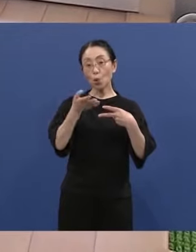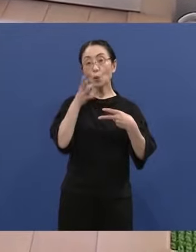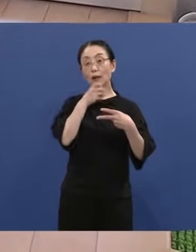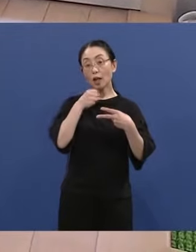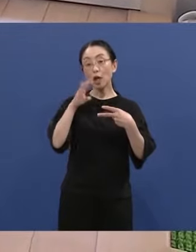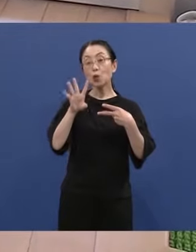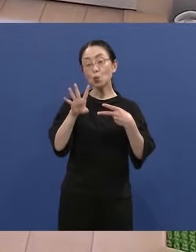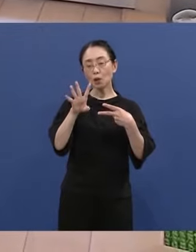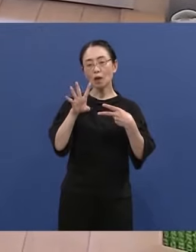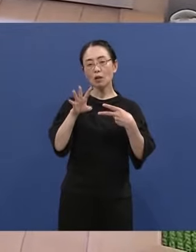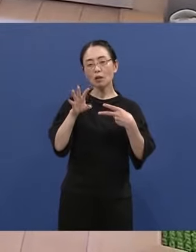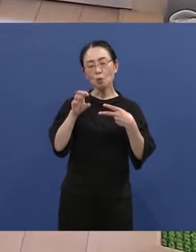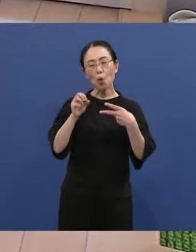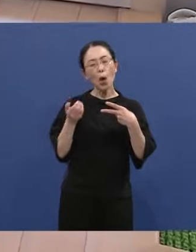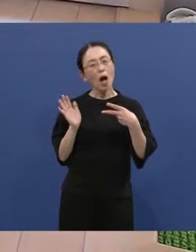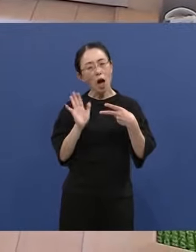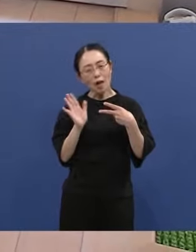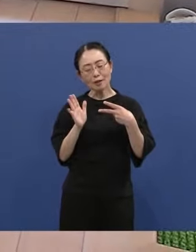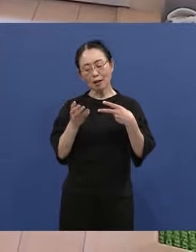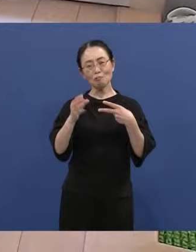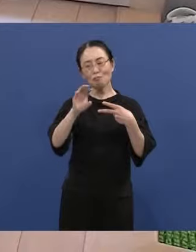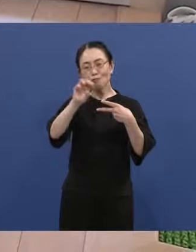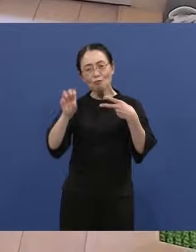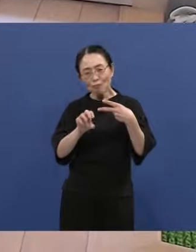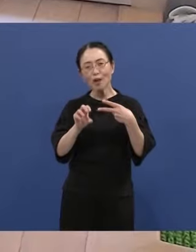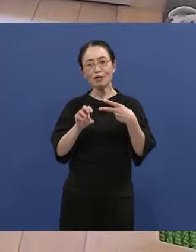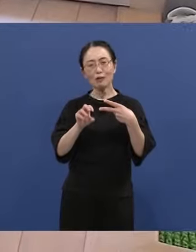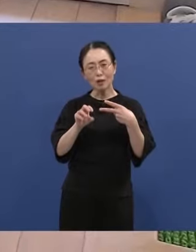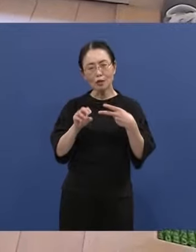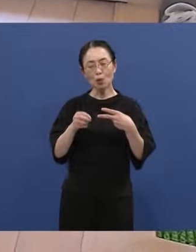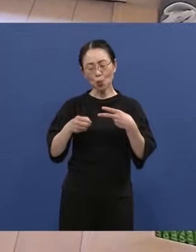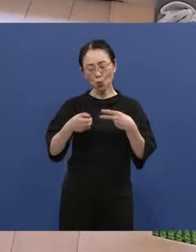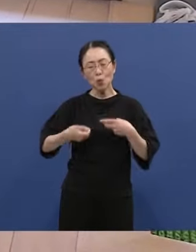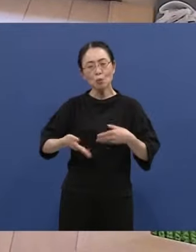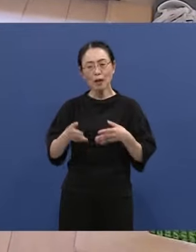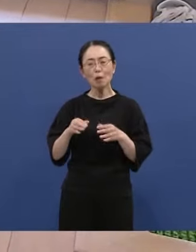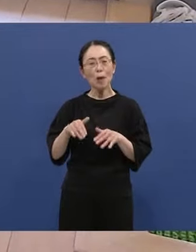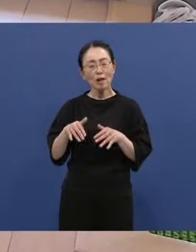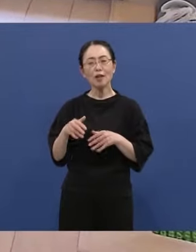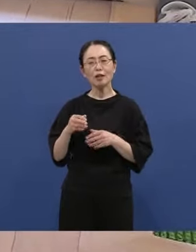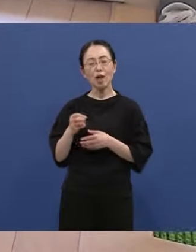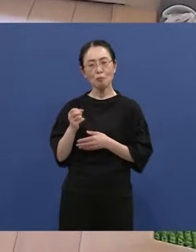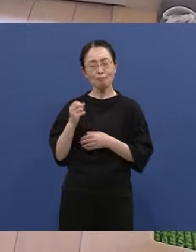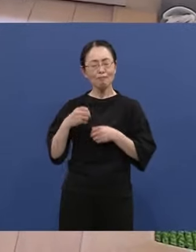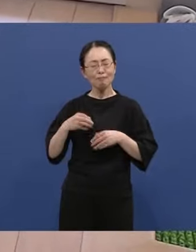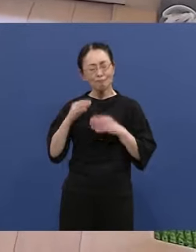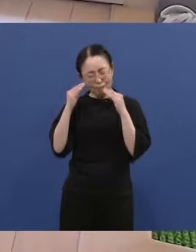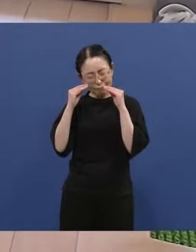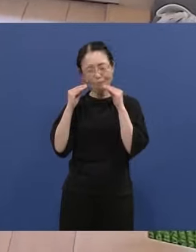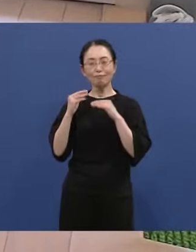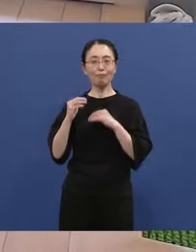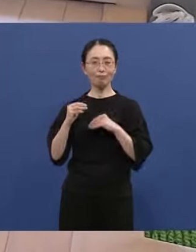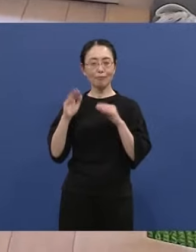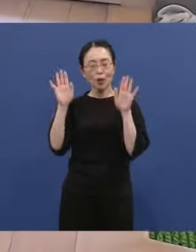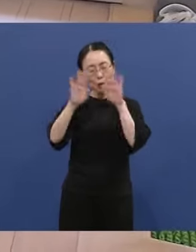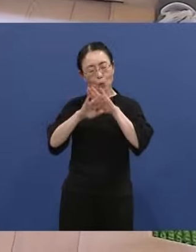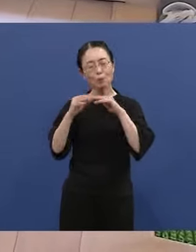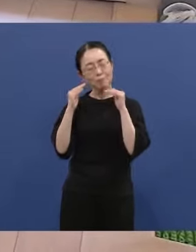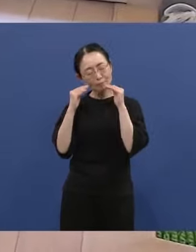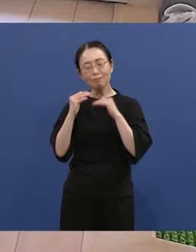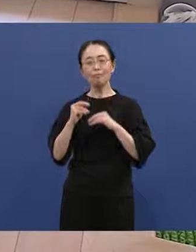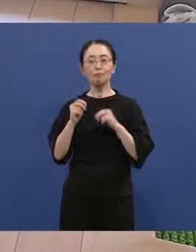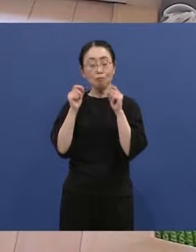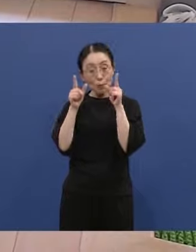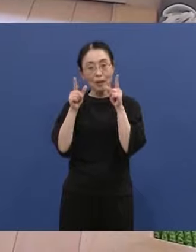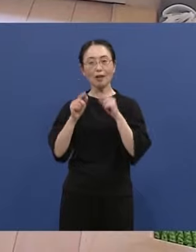帰りしたりとか、でこの子は寝ない、新生児で夜寝ない時とか、こう誰にこう相談したらいいかなと